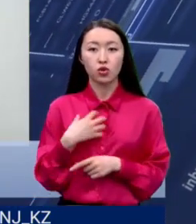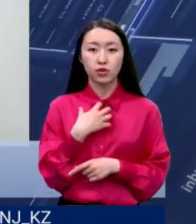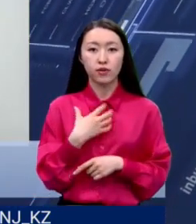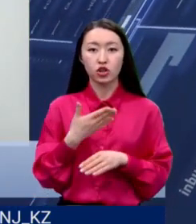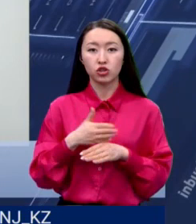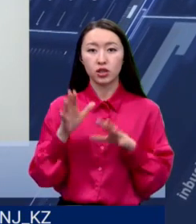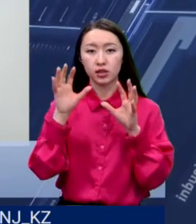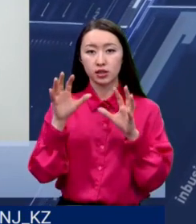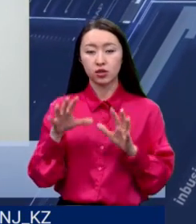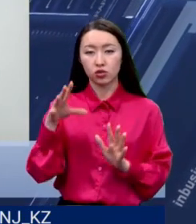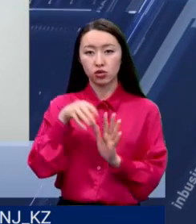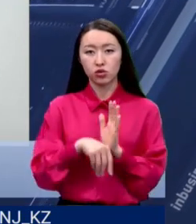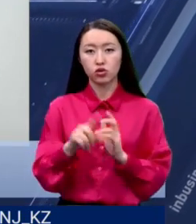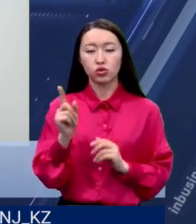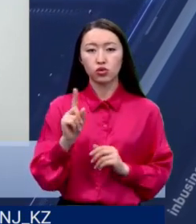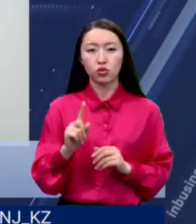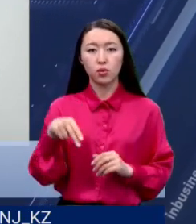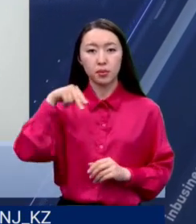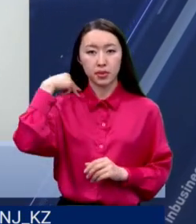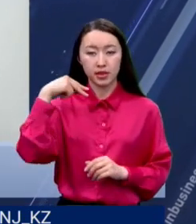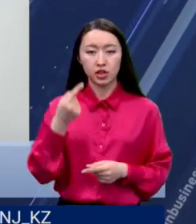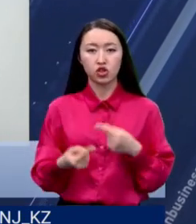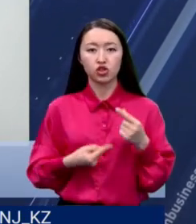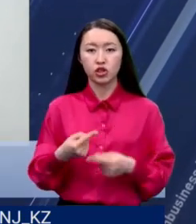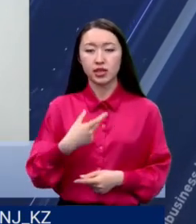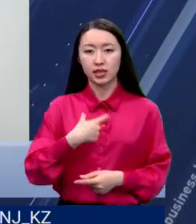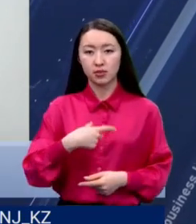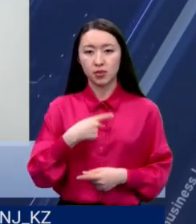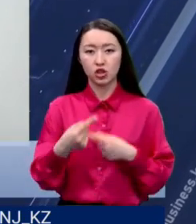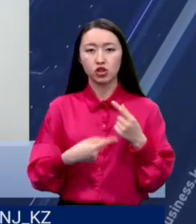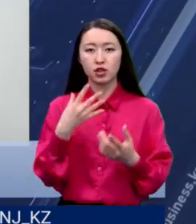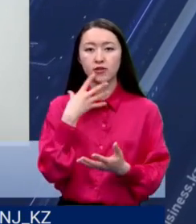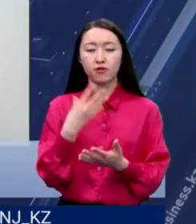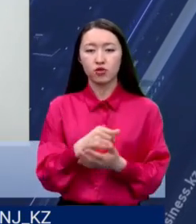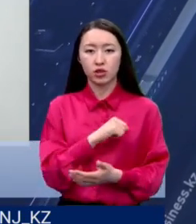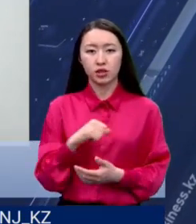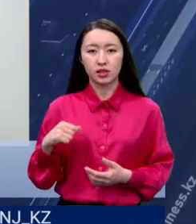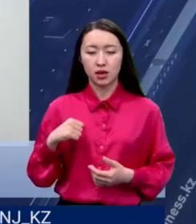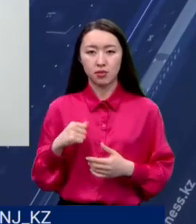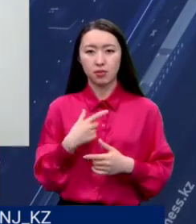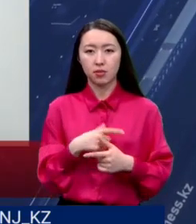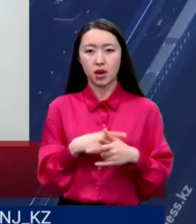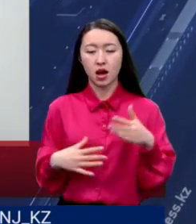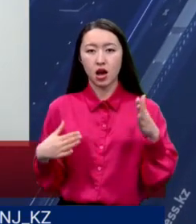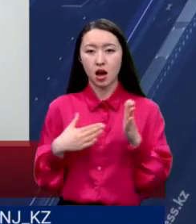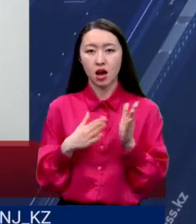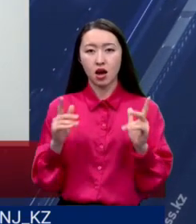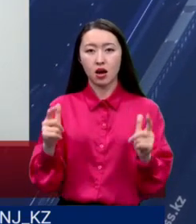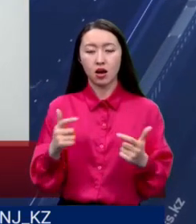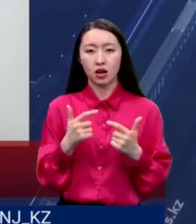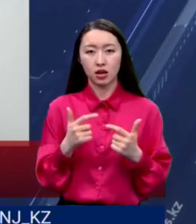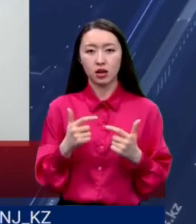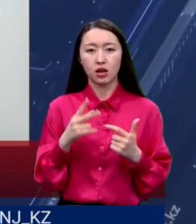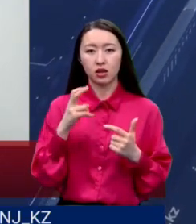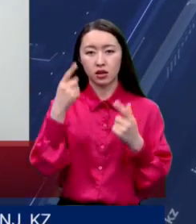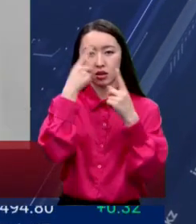закона заключается в том, что президент через себя, через собственное самоограничение формирует повестку для